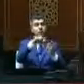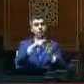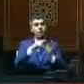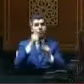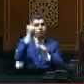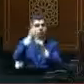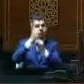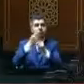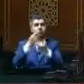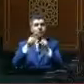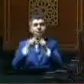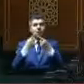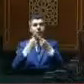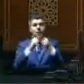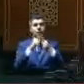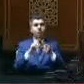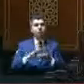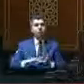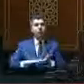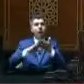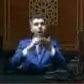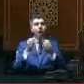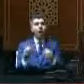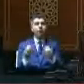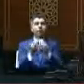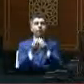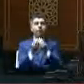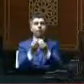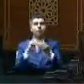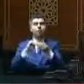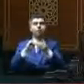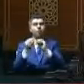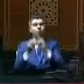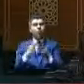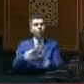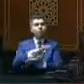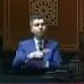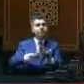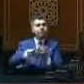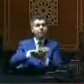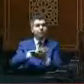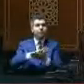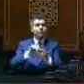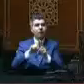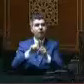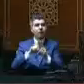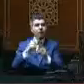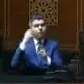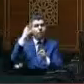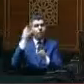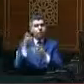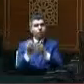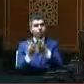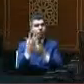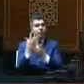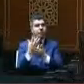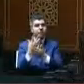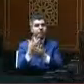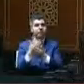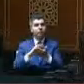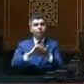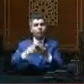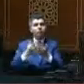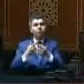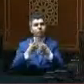بذل مجهود كبير لكي تستطيع أن تتجاوز بعض الإشكاليات المرتبطة بها وتحسن من تنافسيتها ومن